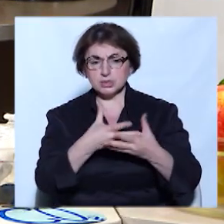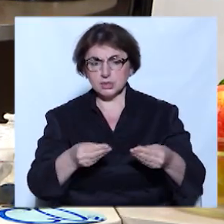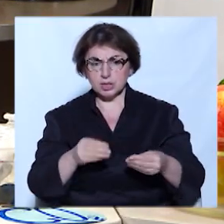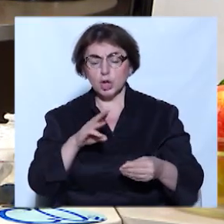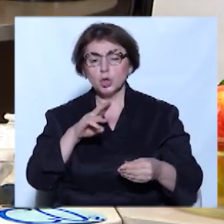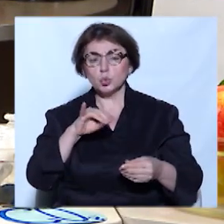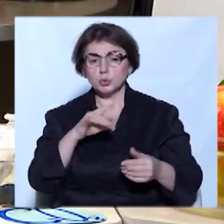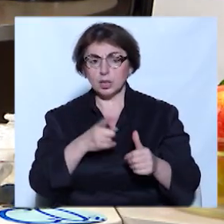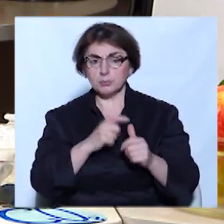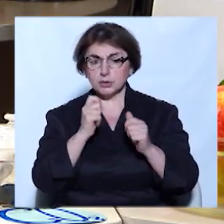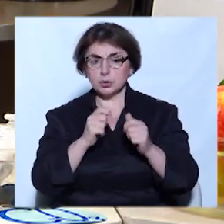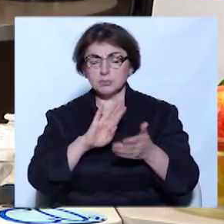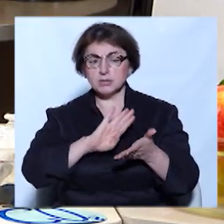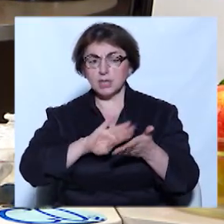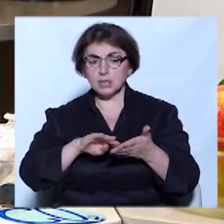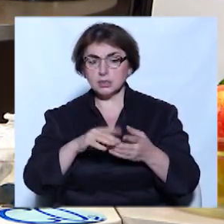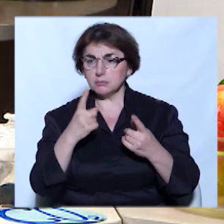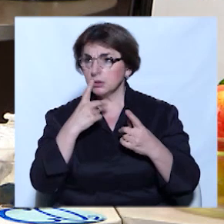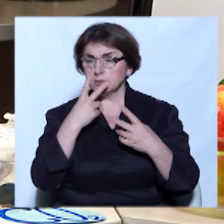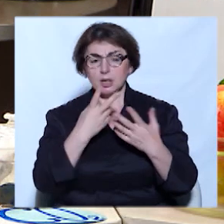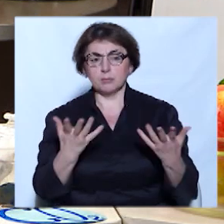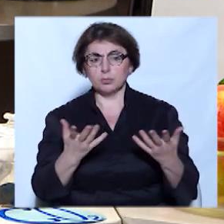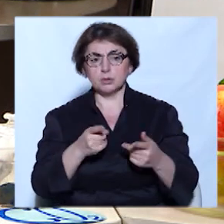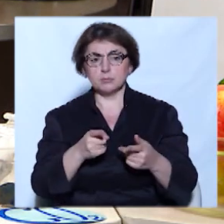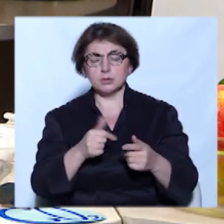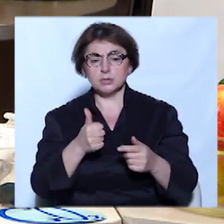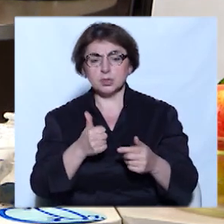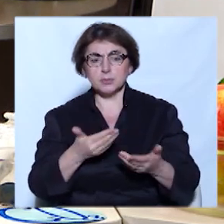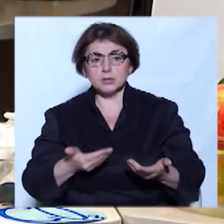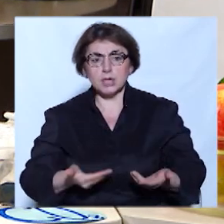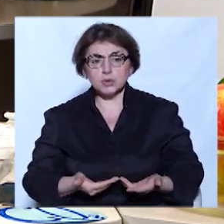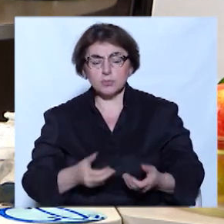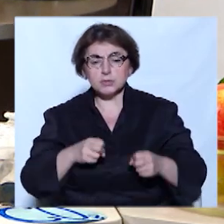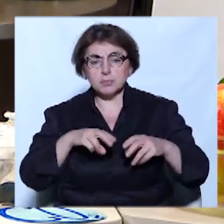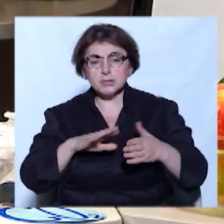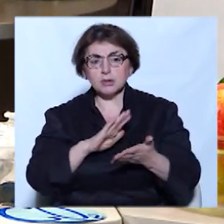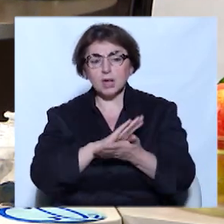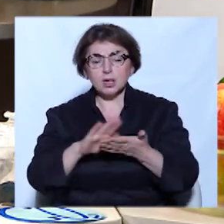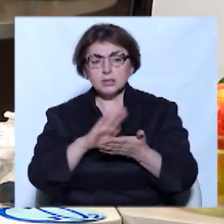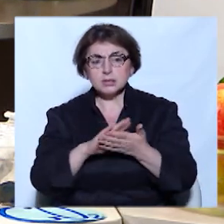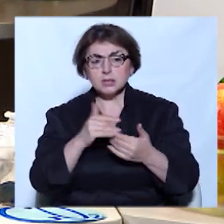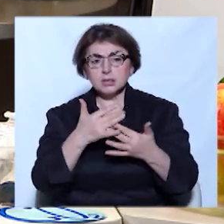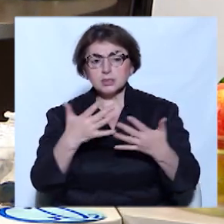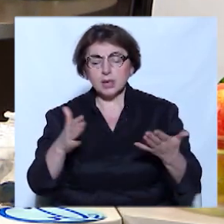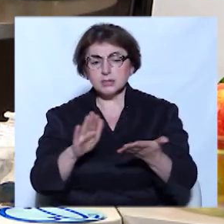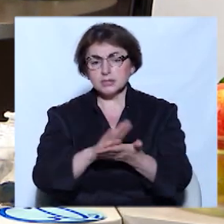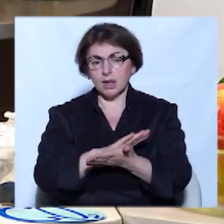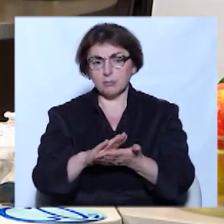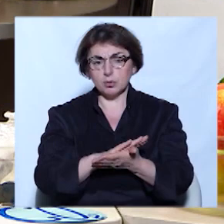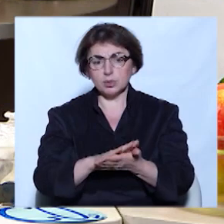ტუტეები ეწოდებოდა და მათ გარეშე წარმოუდგენელია ისეთი საყოფაცხოვრებო ჰიგიენის საგნების დამზადება, როგორიც არის